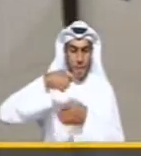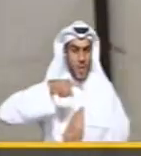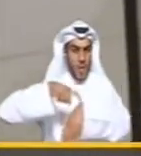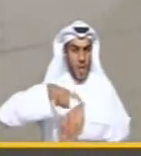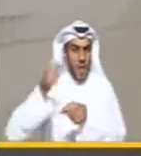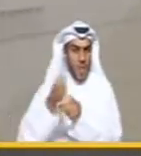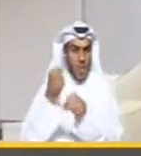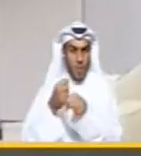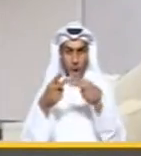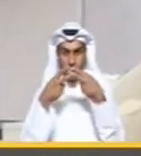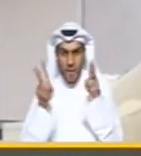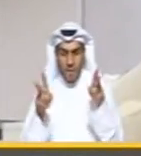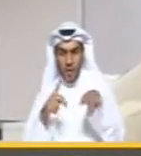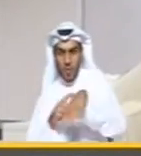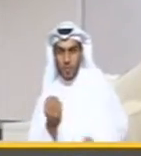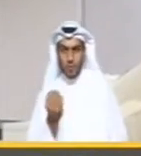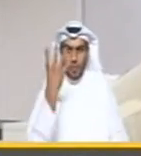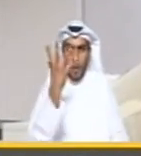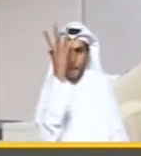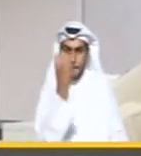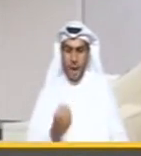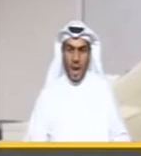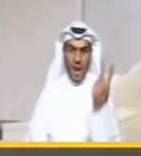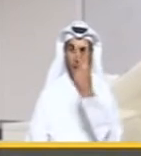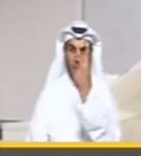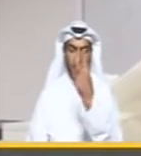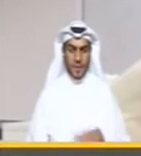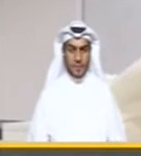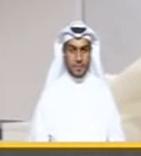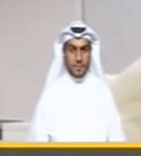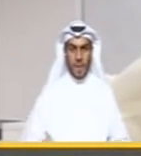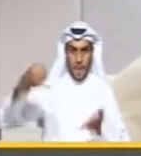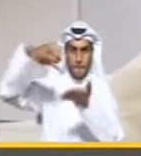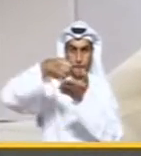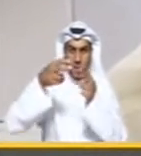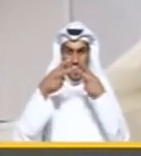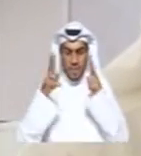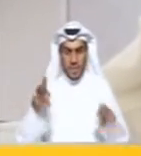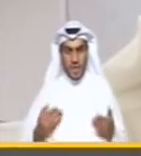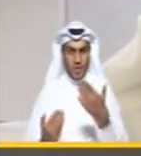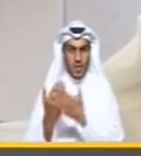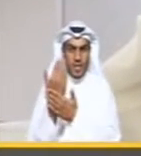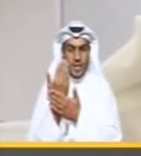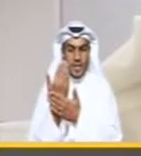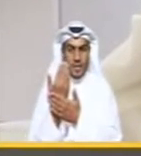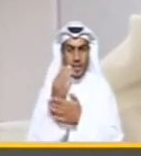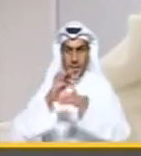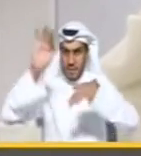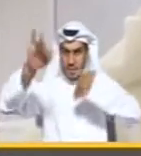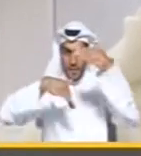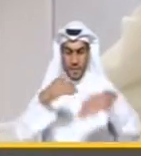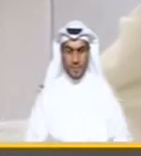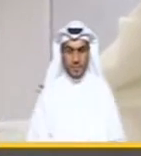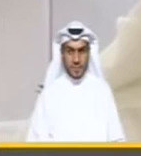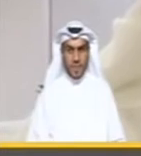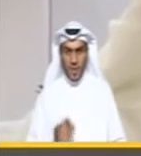صباحية ومسائية. العمل اليوم في هذا المركز هو أعطى الحق للزملاء وزميلات